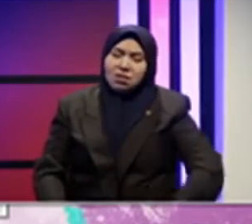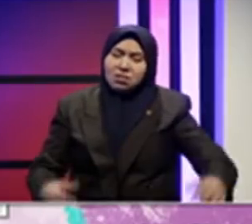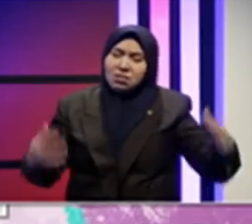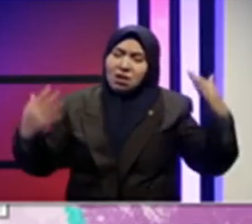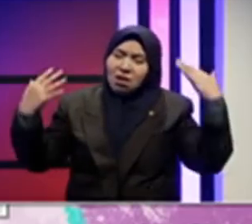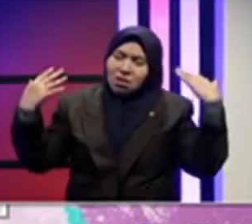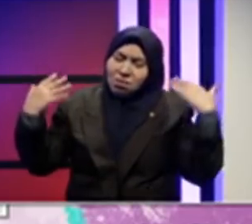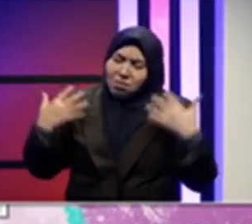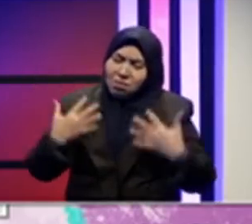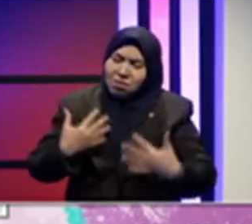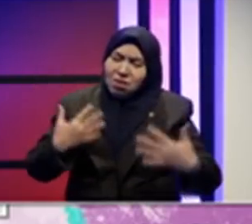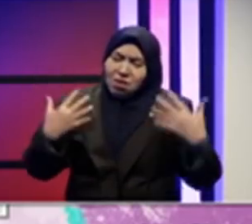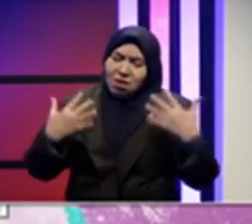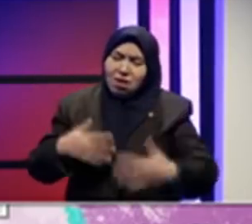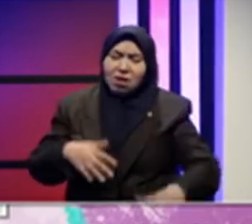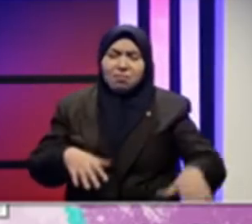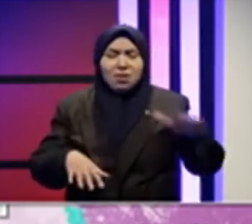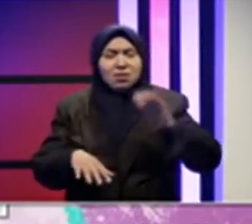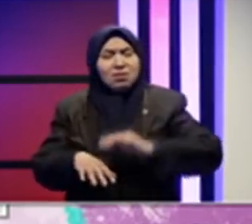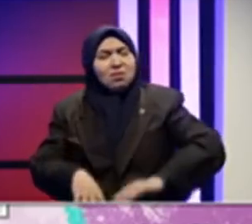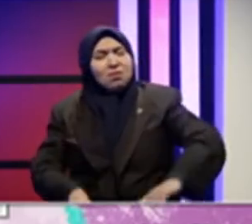fattaqullaha wa